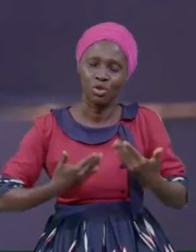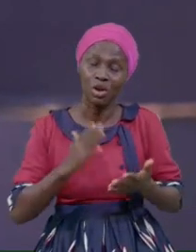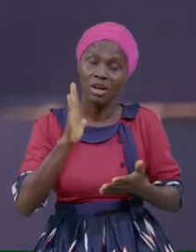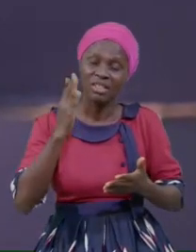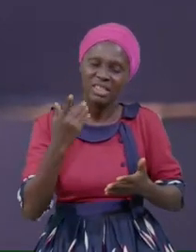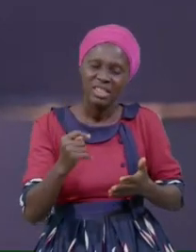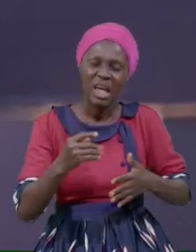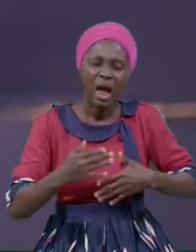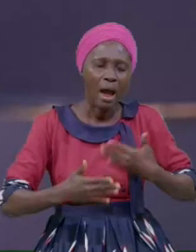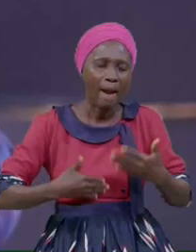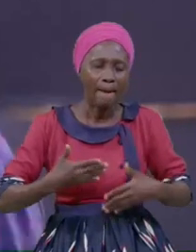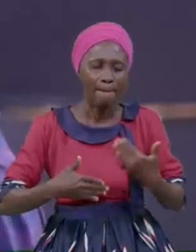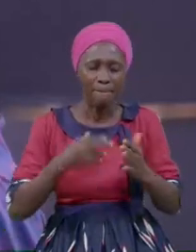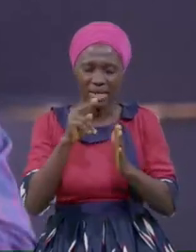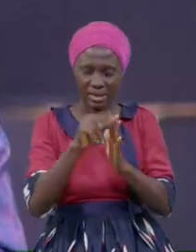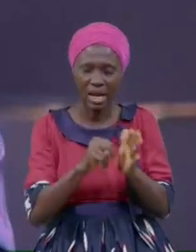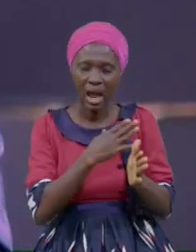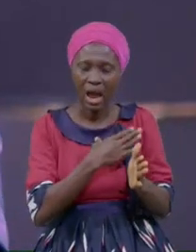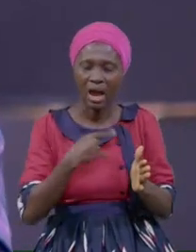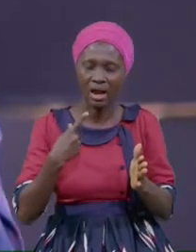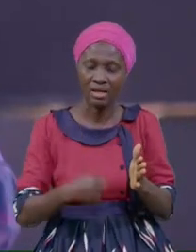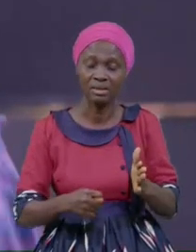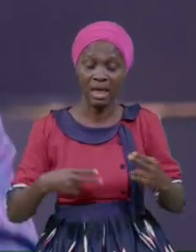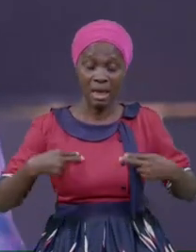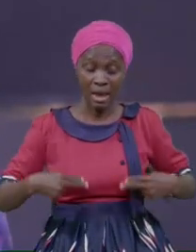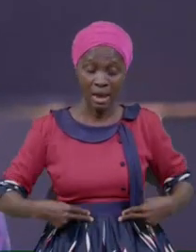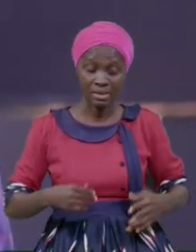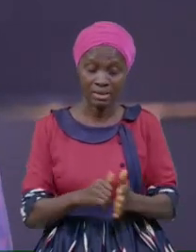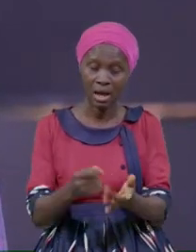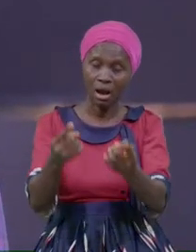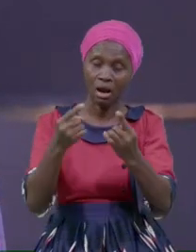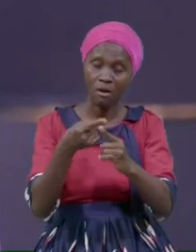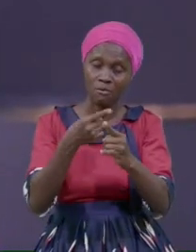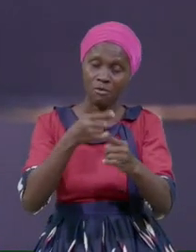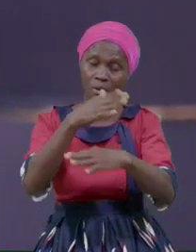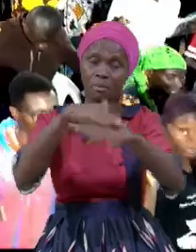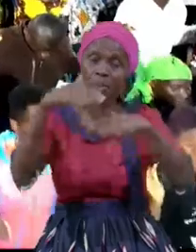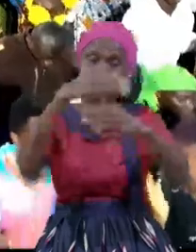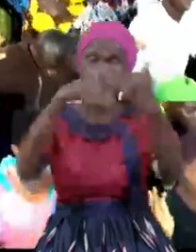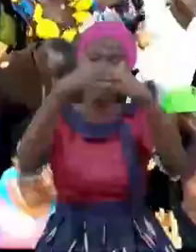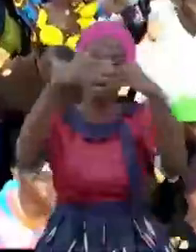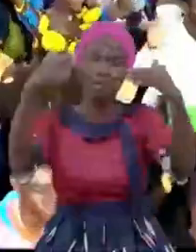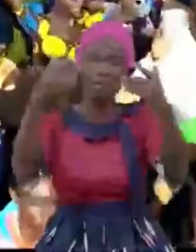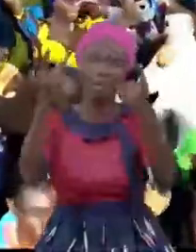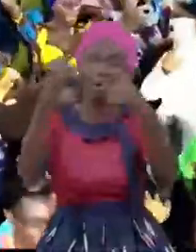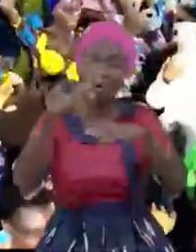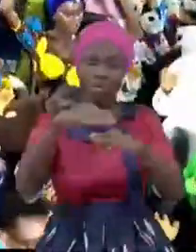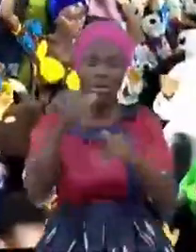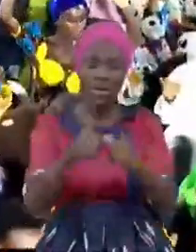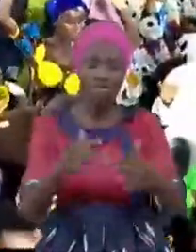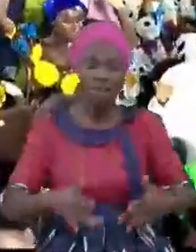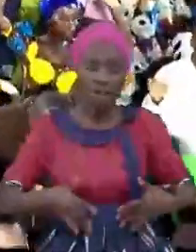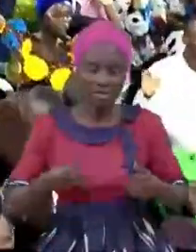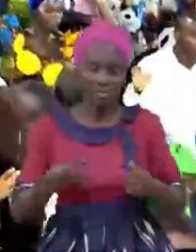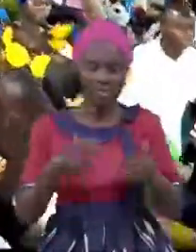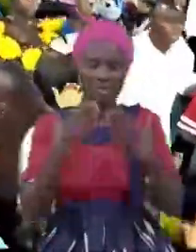bonheur et la santé venant d'en haut viennent sur chaque vie.